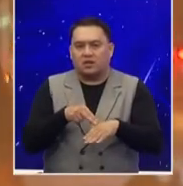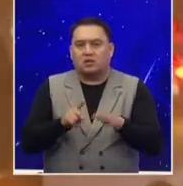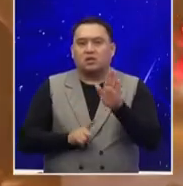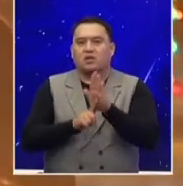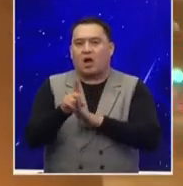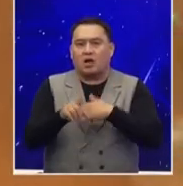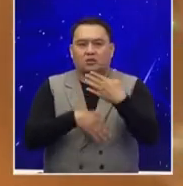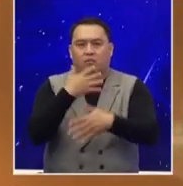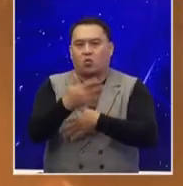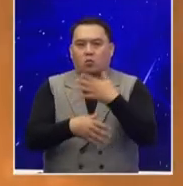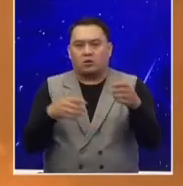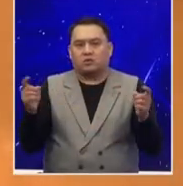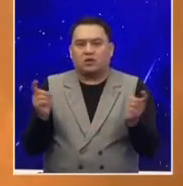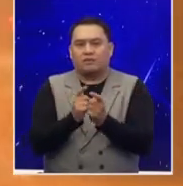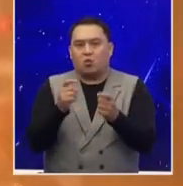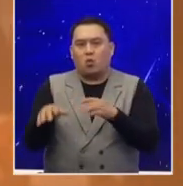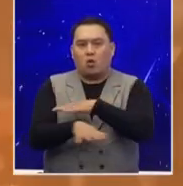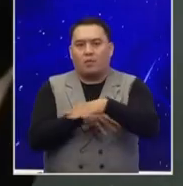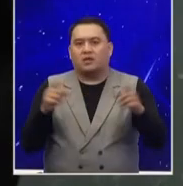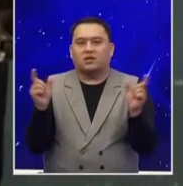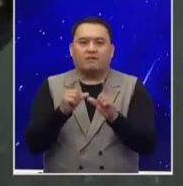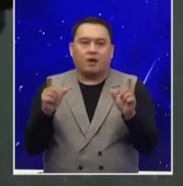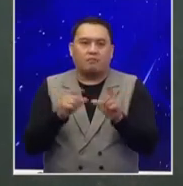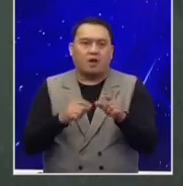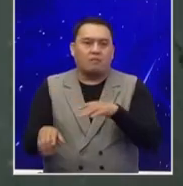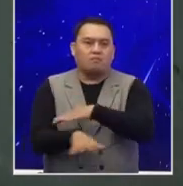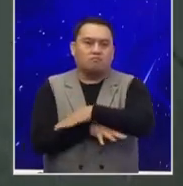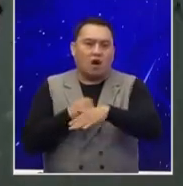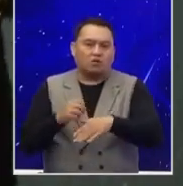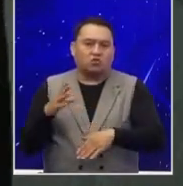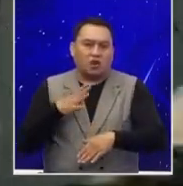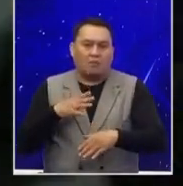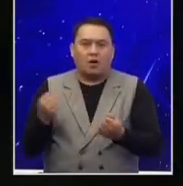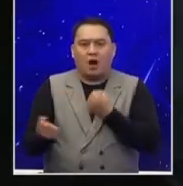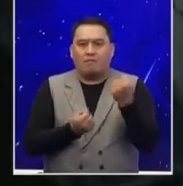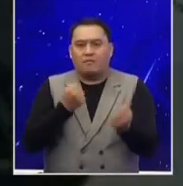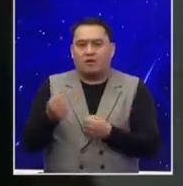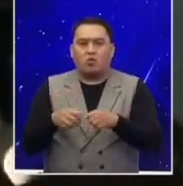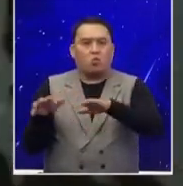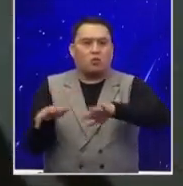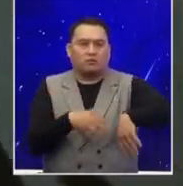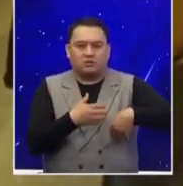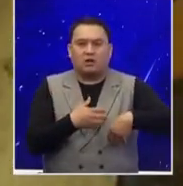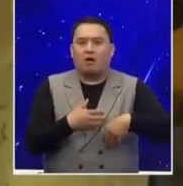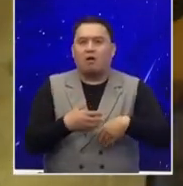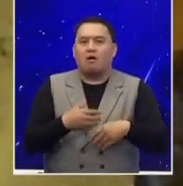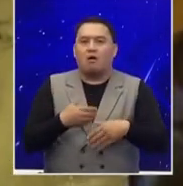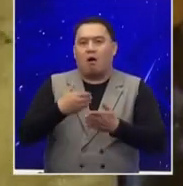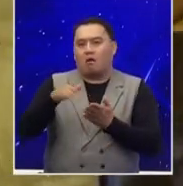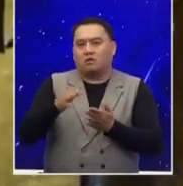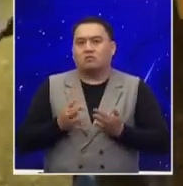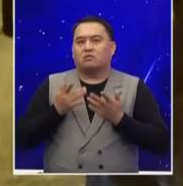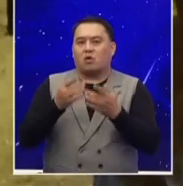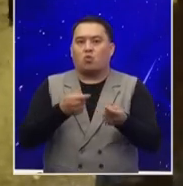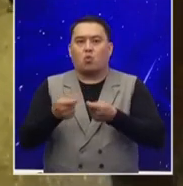затем начались погромы и грабежи магазинов. Похищенные развозили на автомобилях. За отказ подчиняться